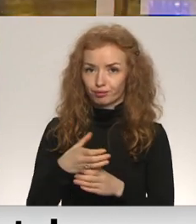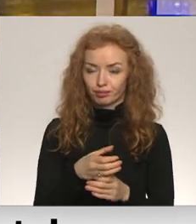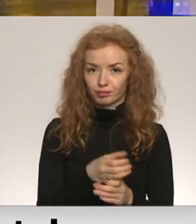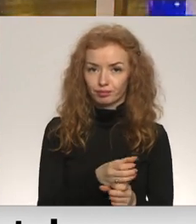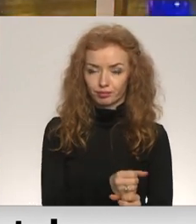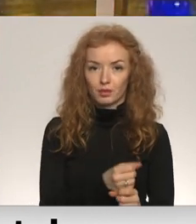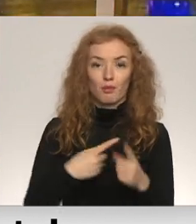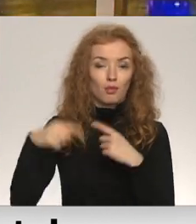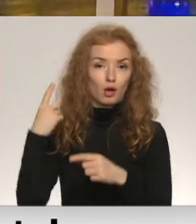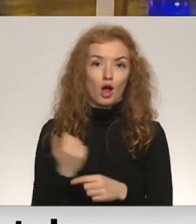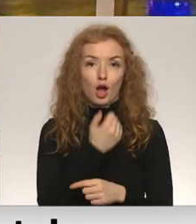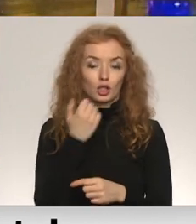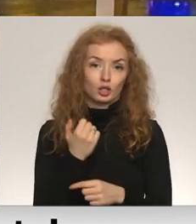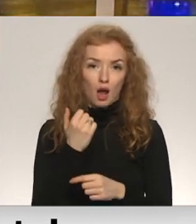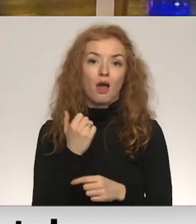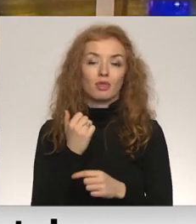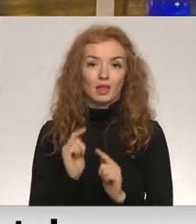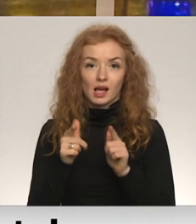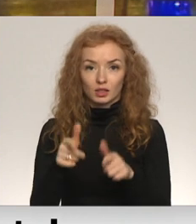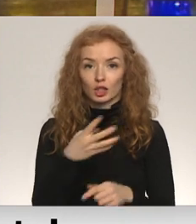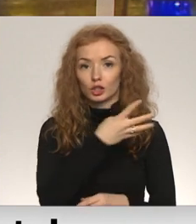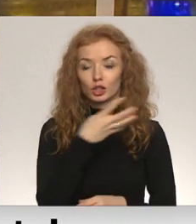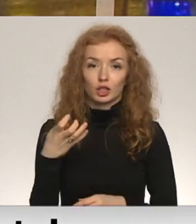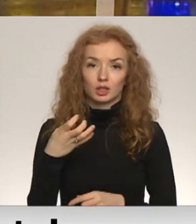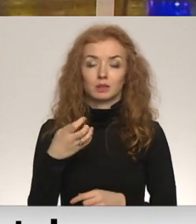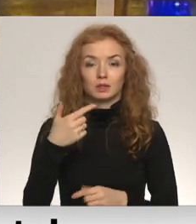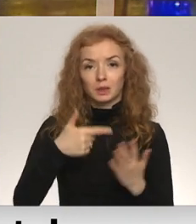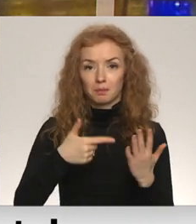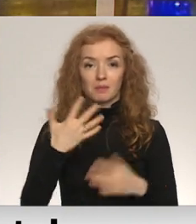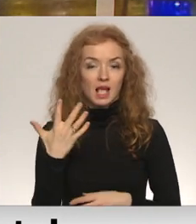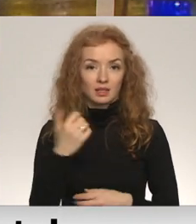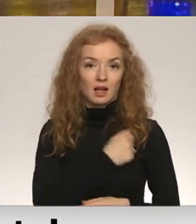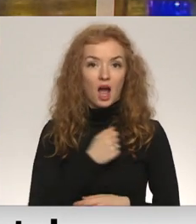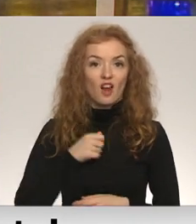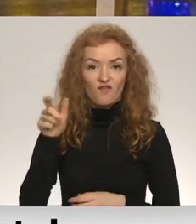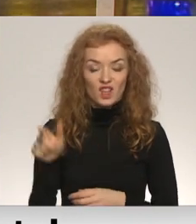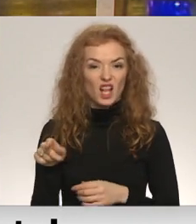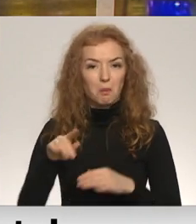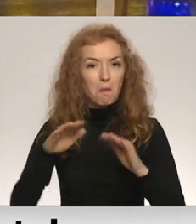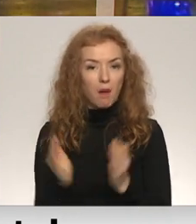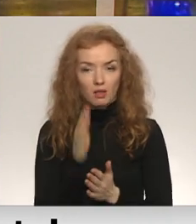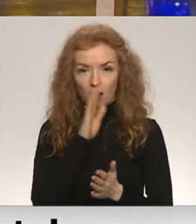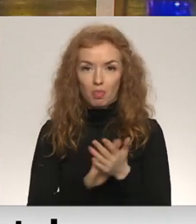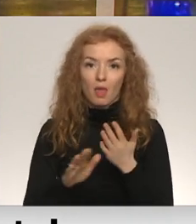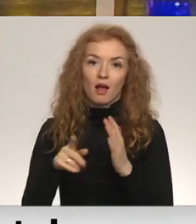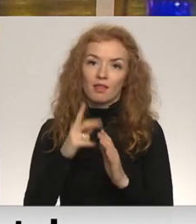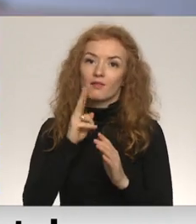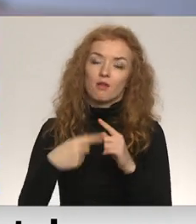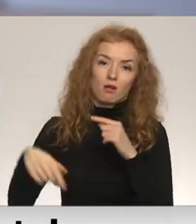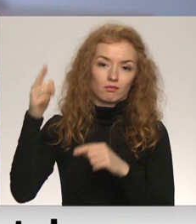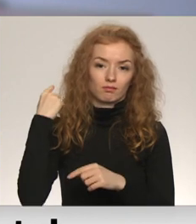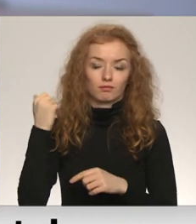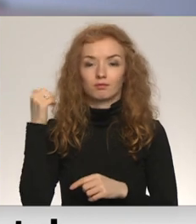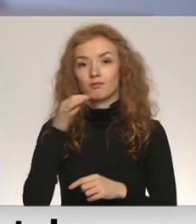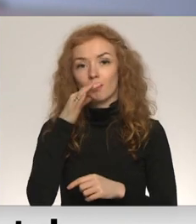pērn profesionālajiem dienestam pievienojās 475 jauni karavīri, kas ir krietni mazāk nekā gadu iepriekš. Es